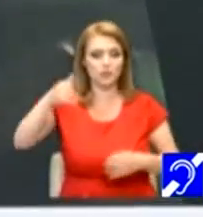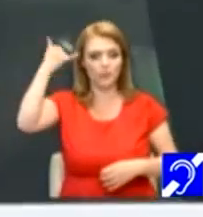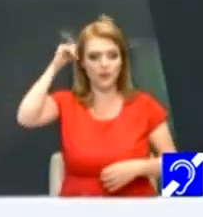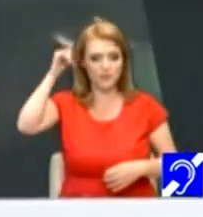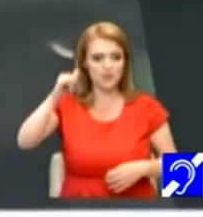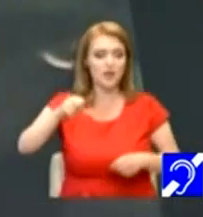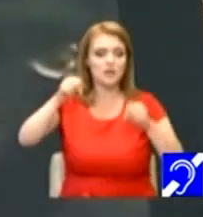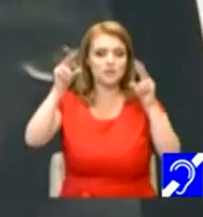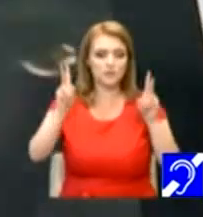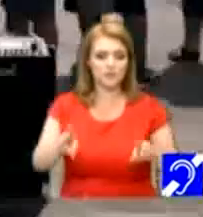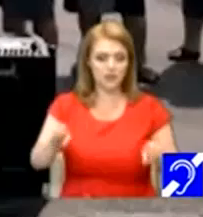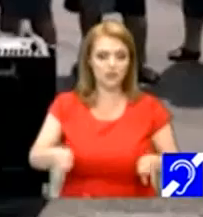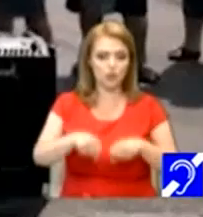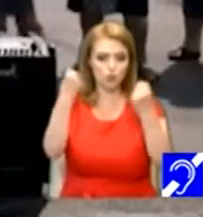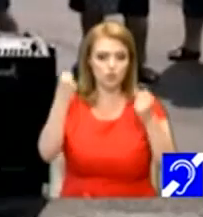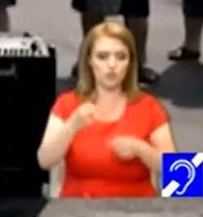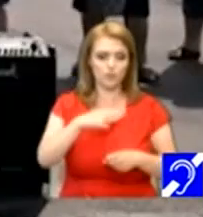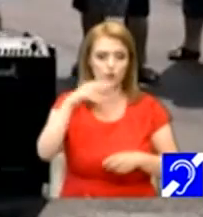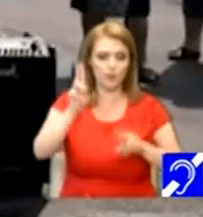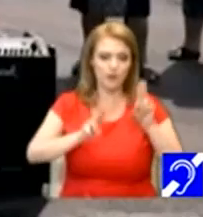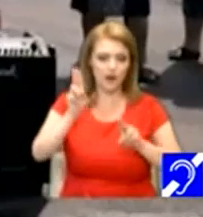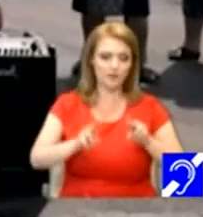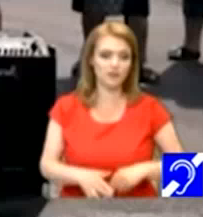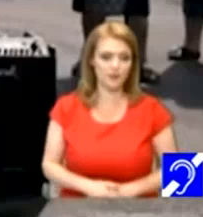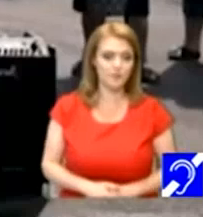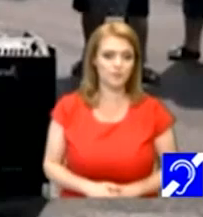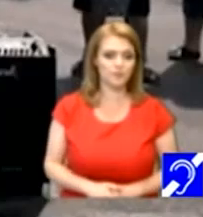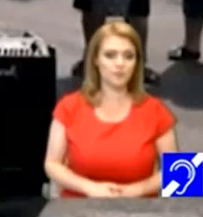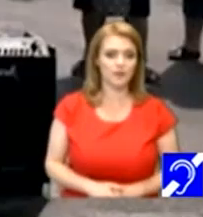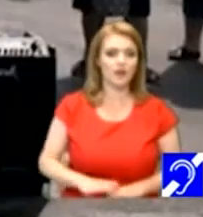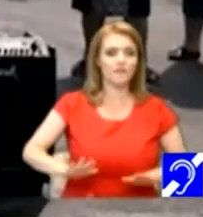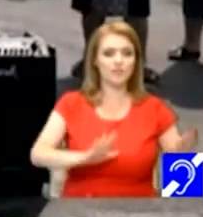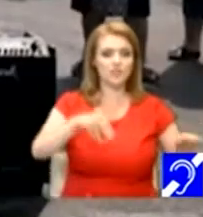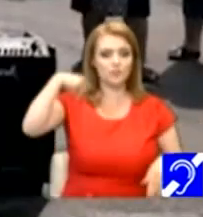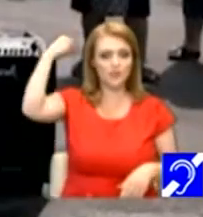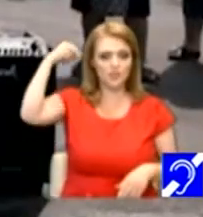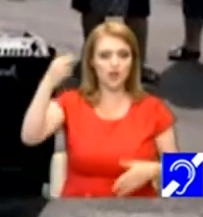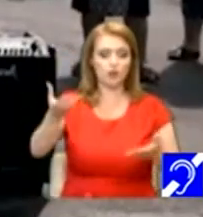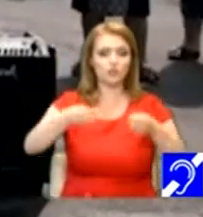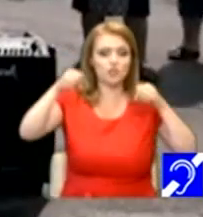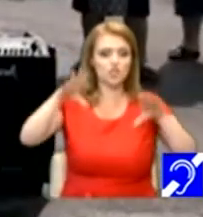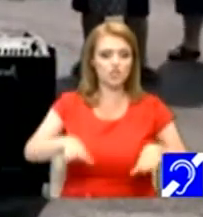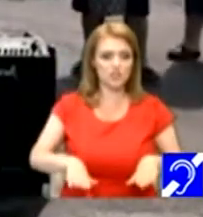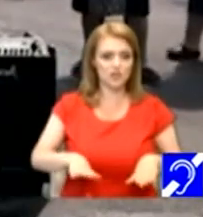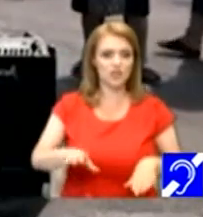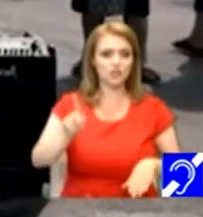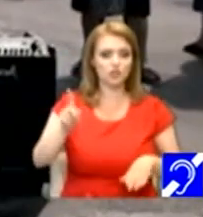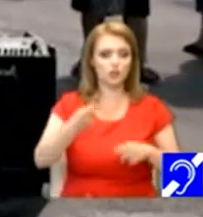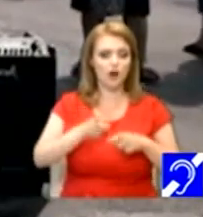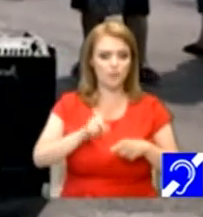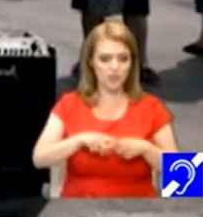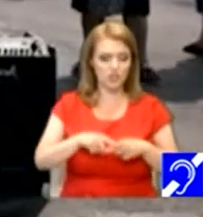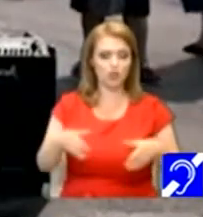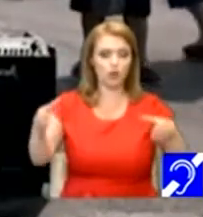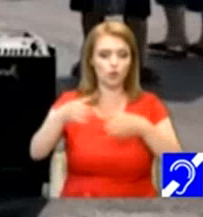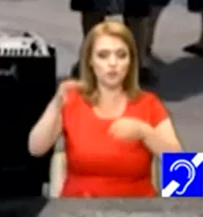încălcat intenționat procedurile. Vicepreședintele judecătoriei, domnul Pădurari, ia o decizie ca acest complet de